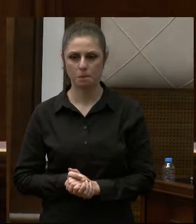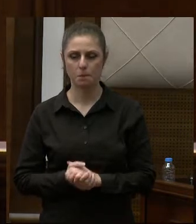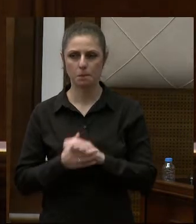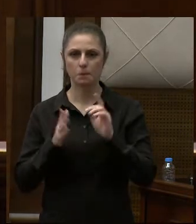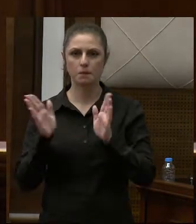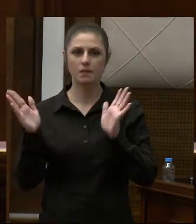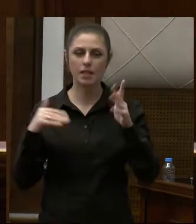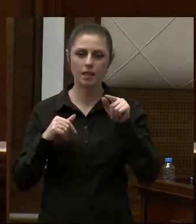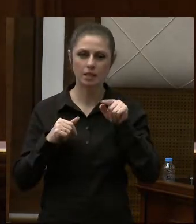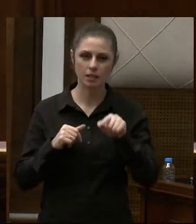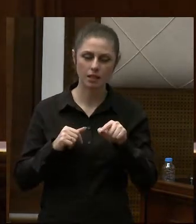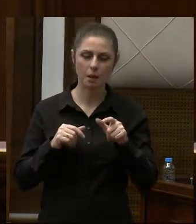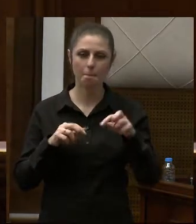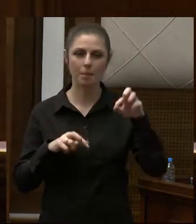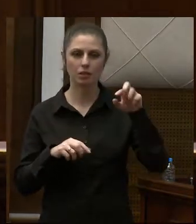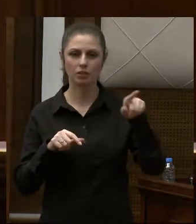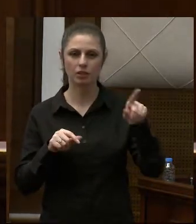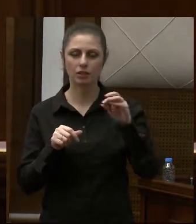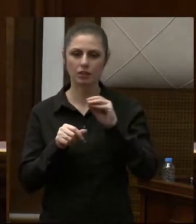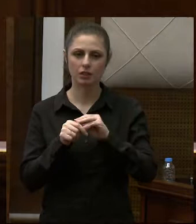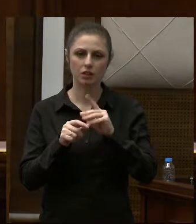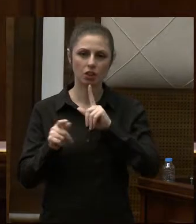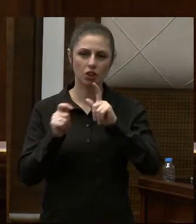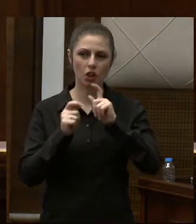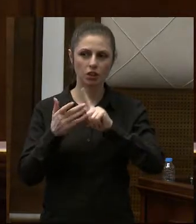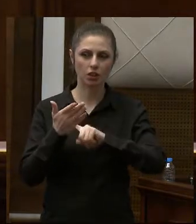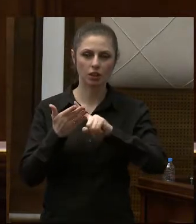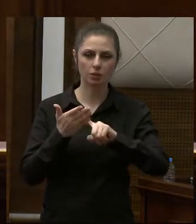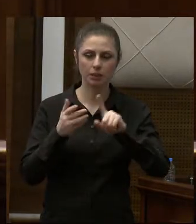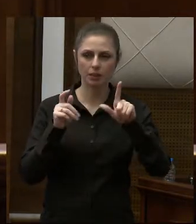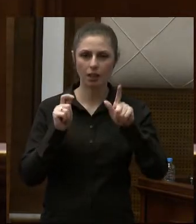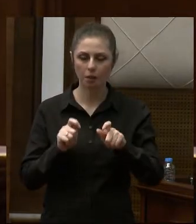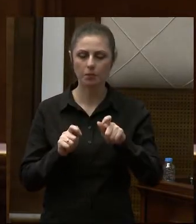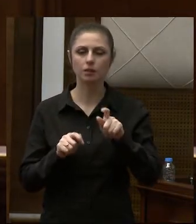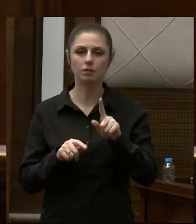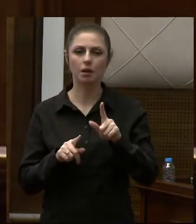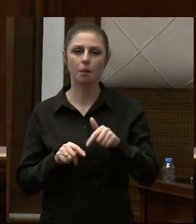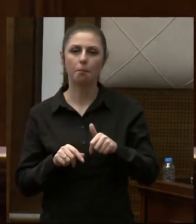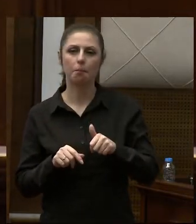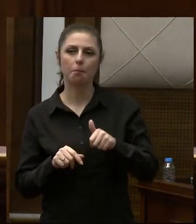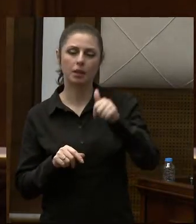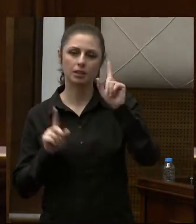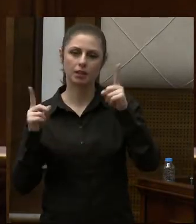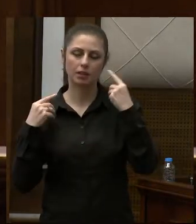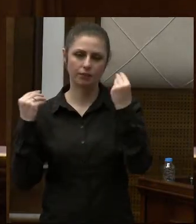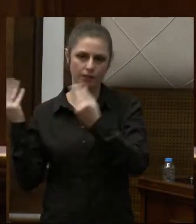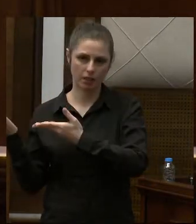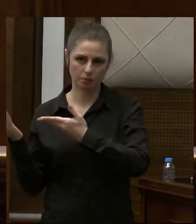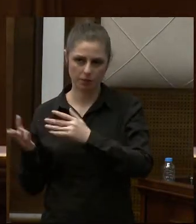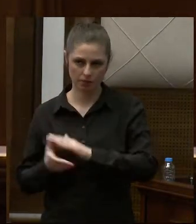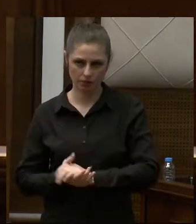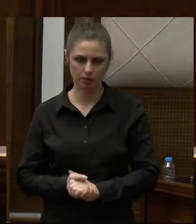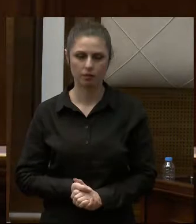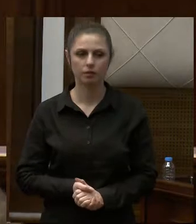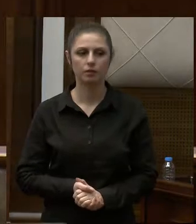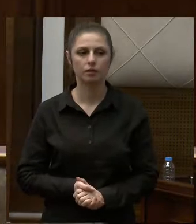Sendikayla personel arasında sözleşme yapma, sosyal denge sözleşmesi yapması için başkanlık makamına yetki verilmesi hususudur. Bu da